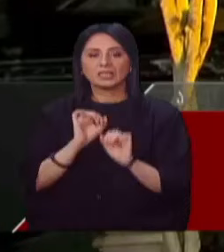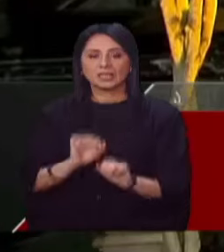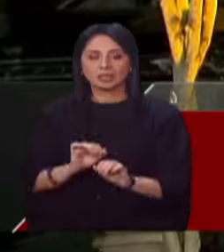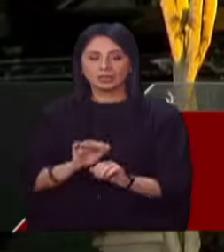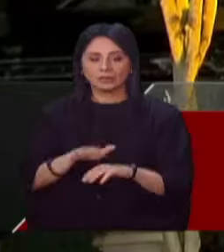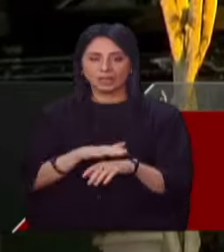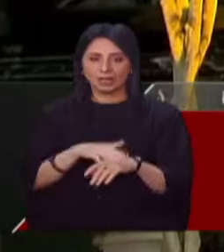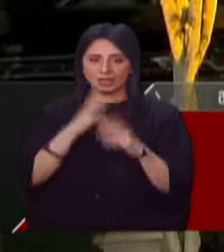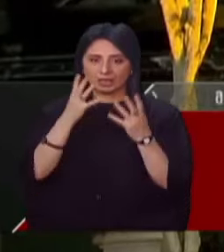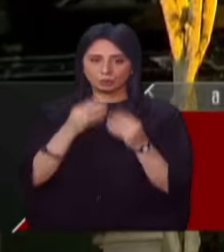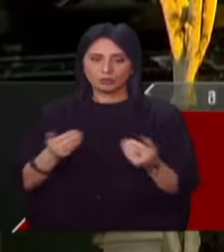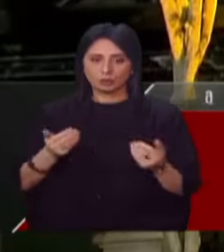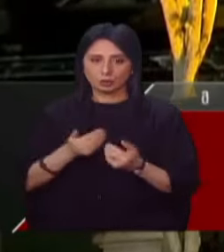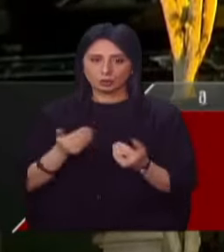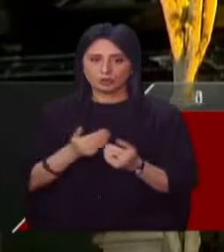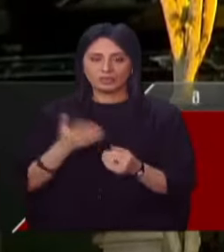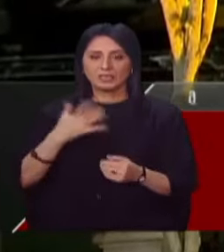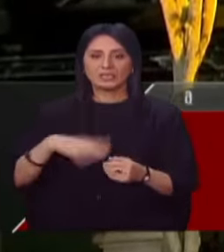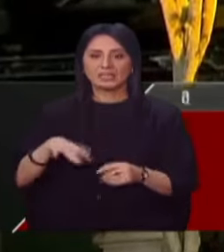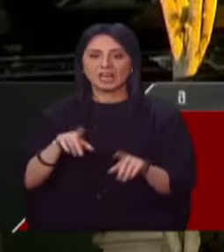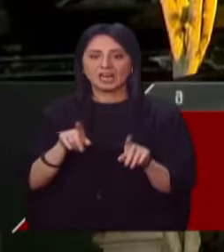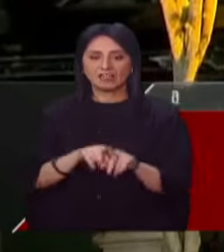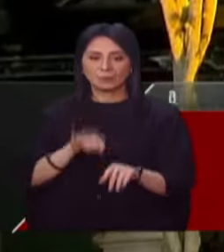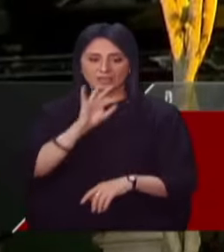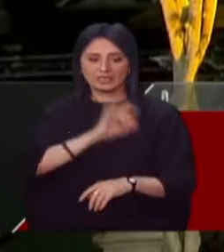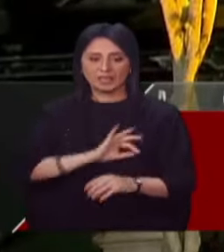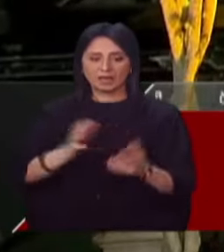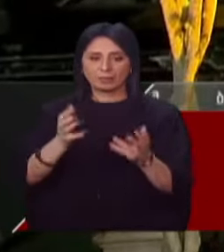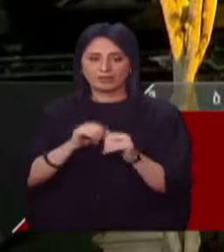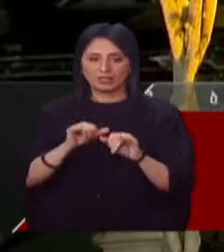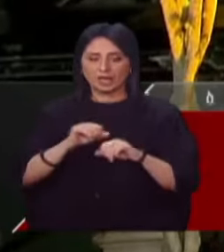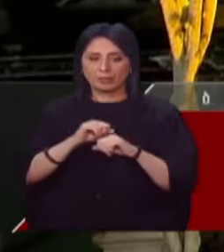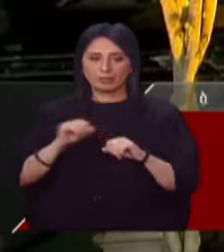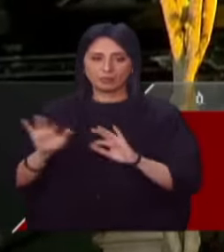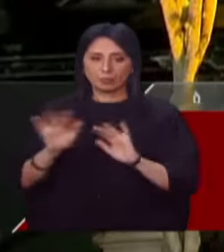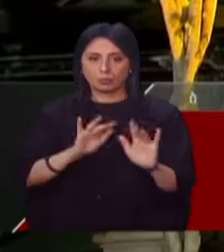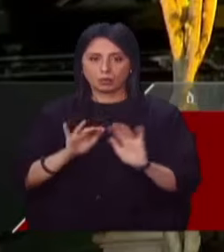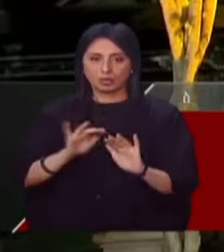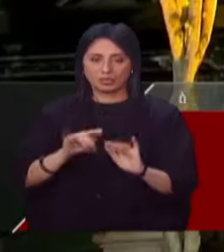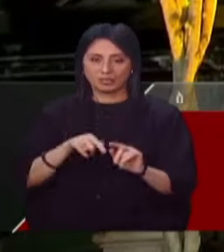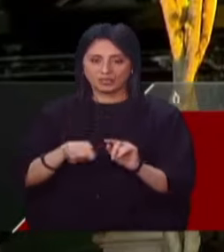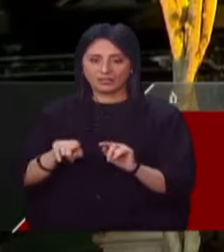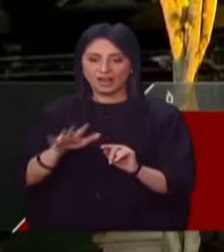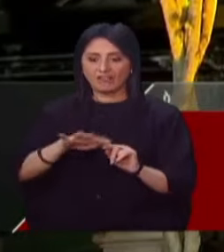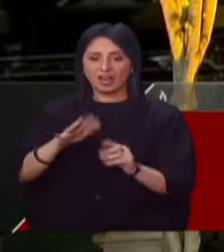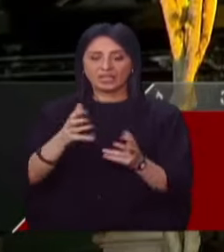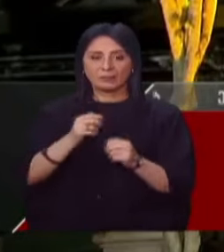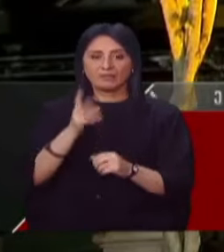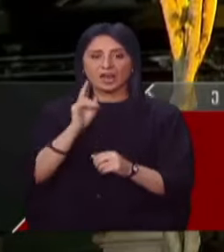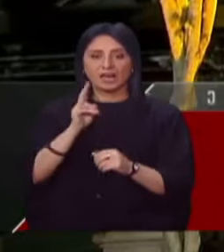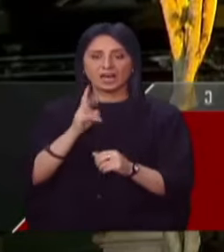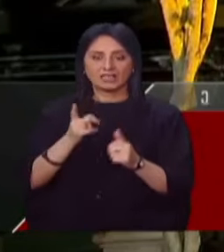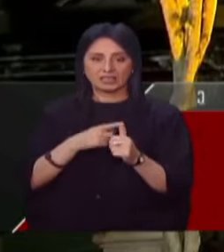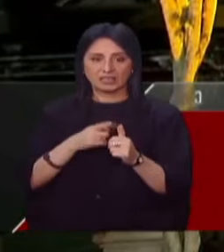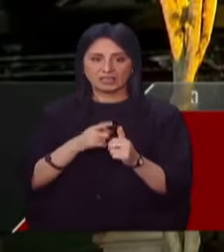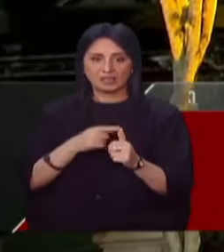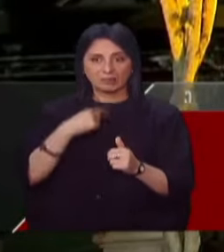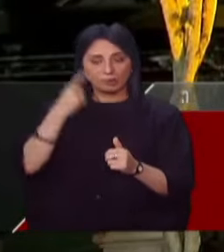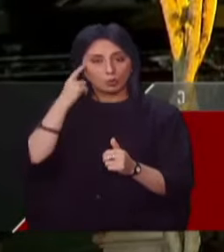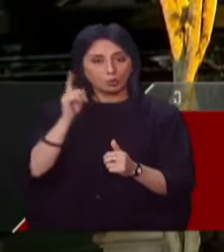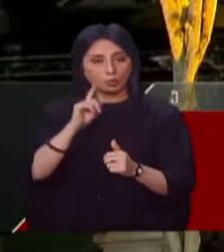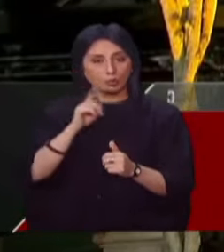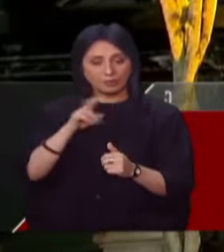და კეთილდღეობაში ცხოვრობენ. საქართველო ასევე სარგებელს იღებს გაფართოების პროცესისგან, რადგან ქვეყანა მიიღო კანდიდატის სტატუსი და მე